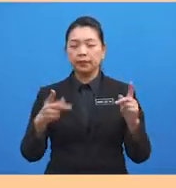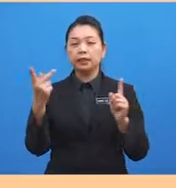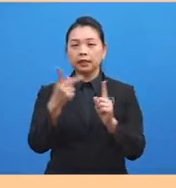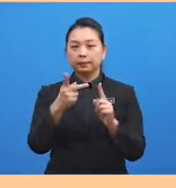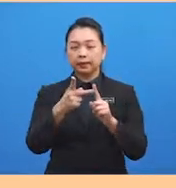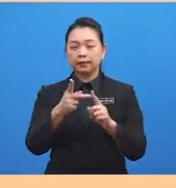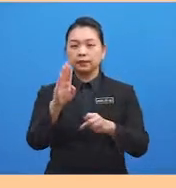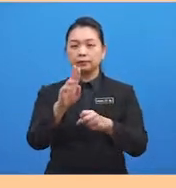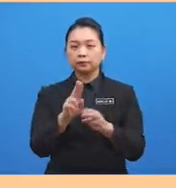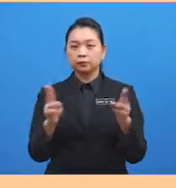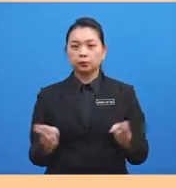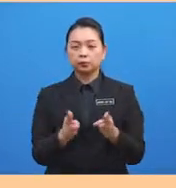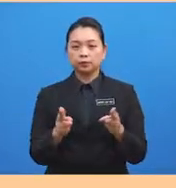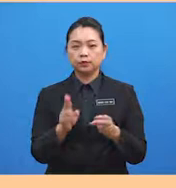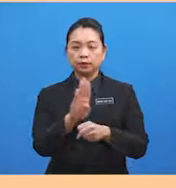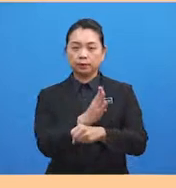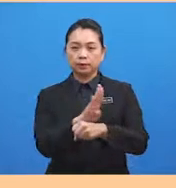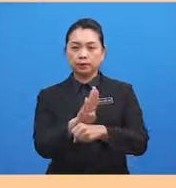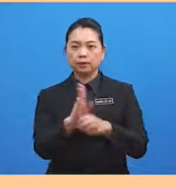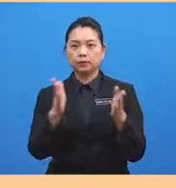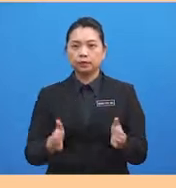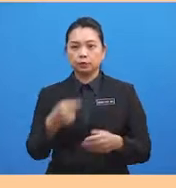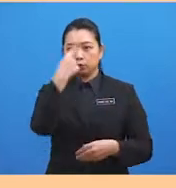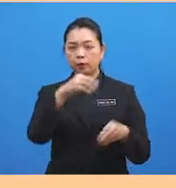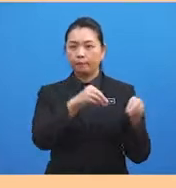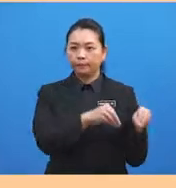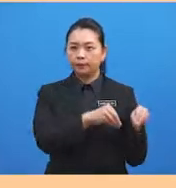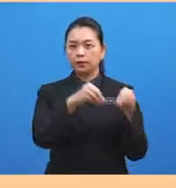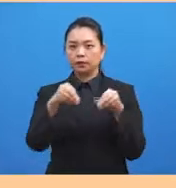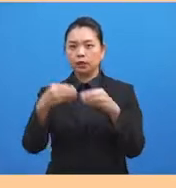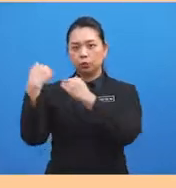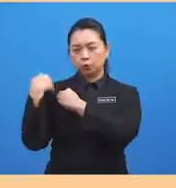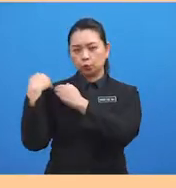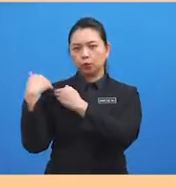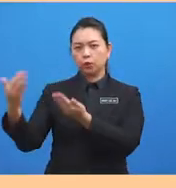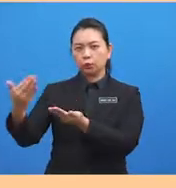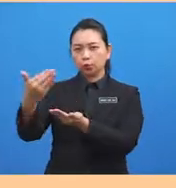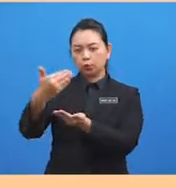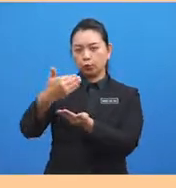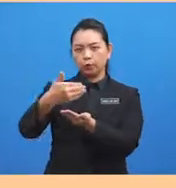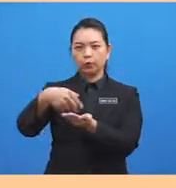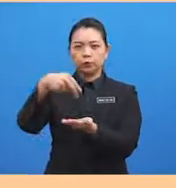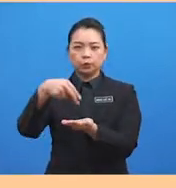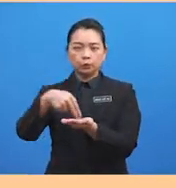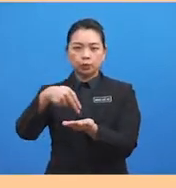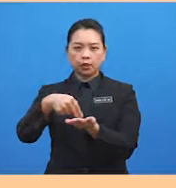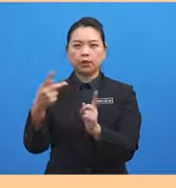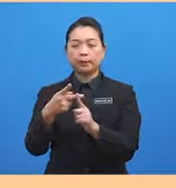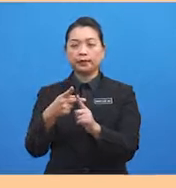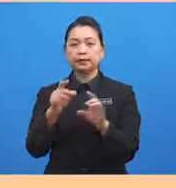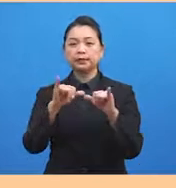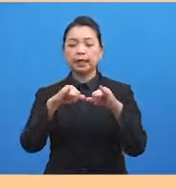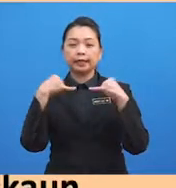kepada peniaga untuk memindahkan tugas mengutip hutang kepada syarikat